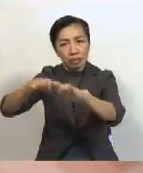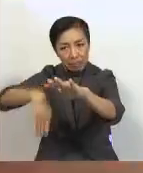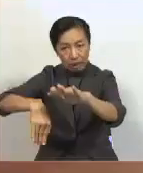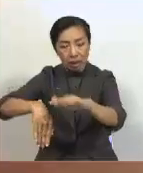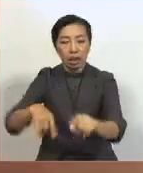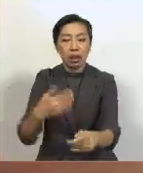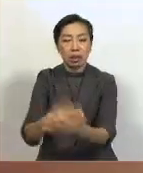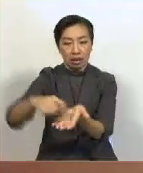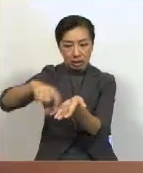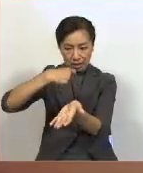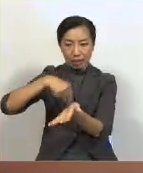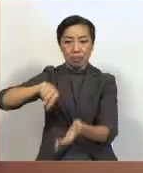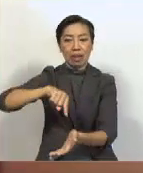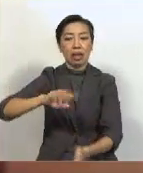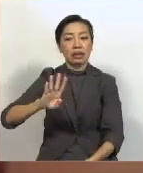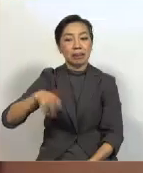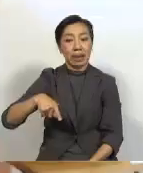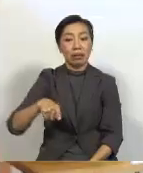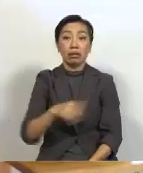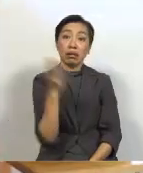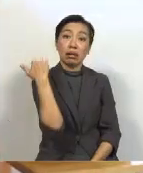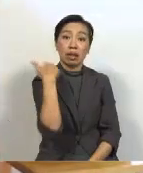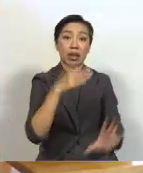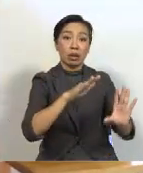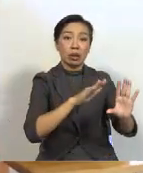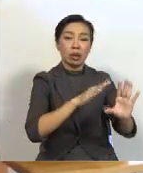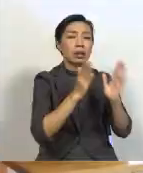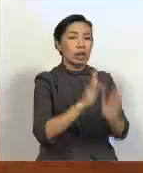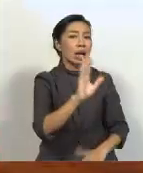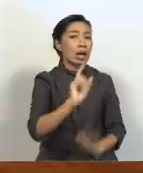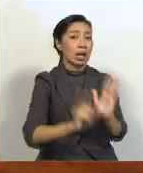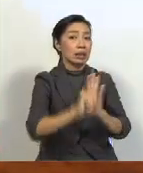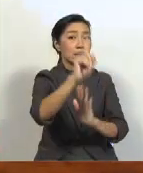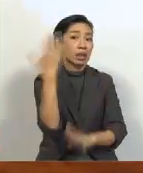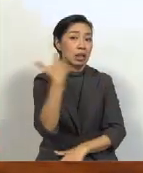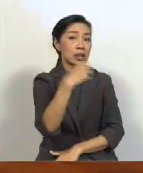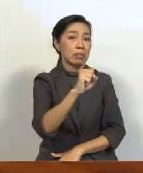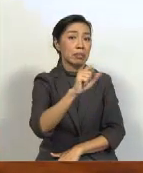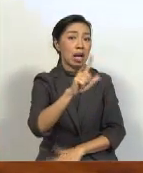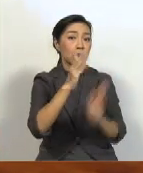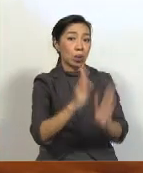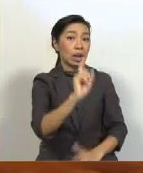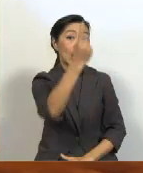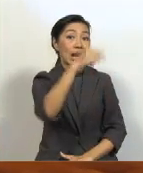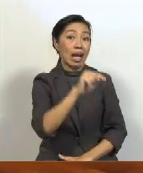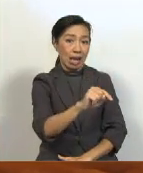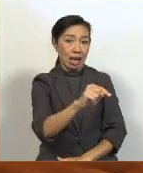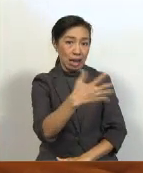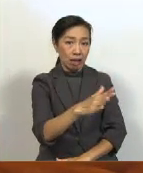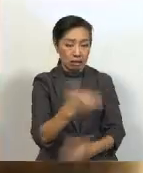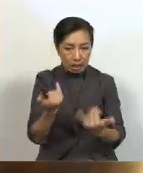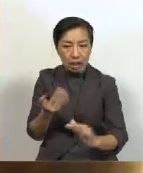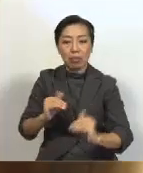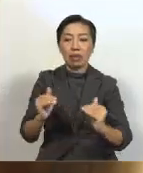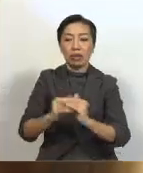4,000 บาทสิทธิ์นี้ยังรวมถึงผู้ที่เคยลงทะเบียน10ล้านคนแรกด้วยนะคะก็คือชิมช็อปใช้ในเฟสแรกนั่นเองค่